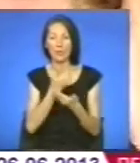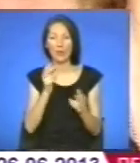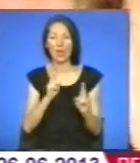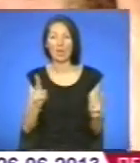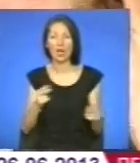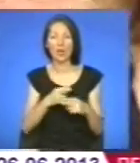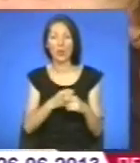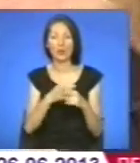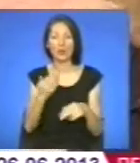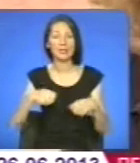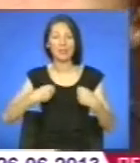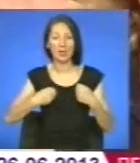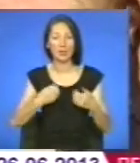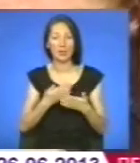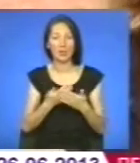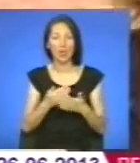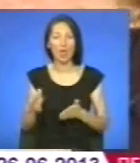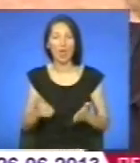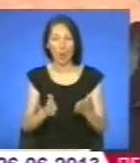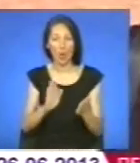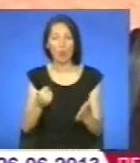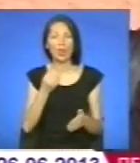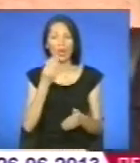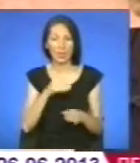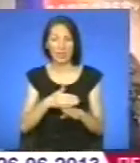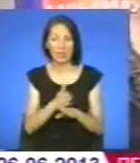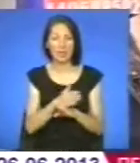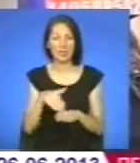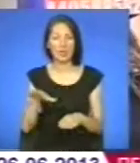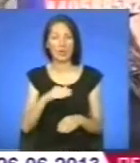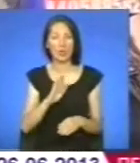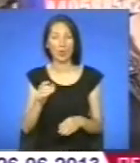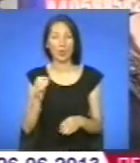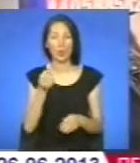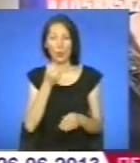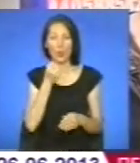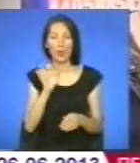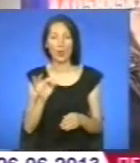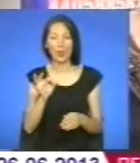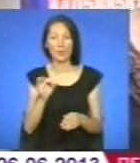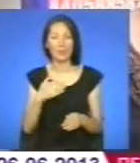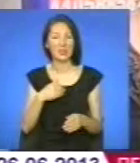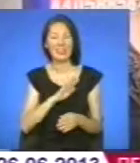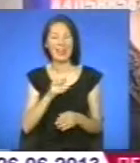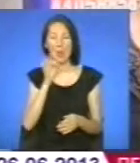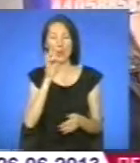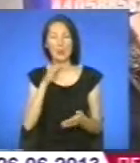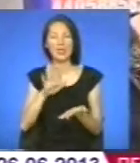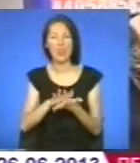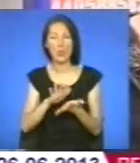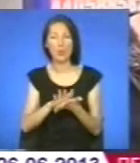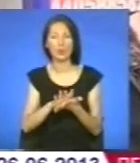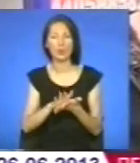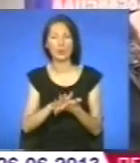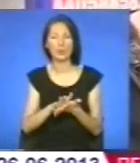вони стараються. Якби дороги були якісні, то все було б окей. Мені дуже не подобається брук салона. Бруд,